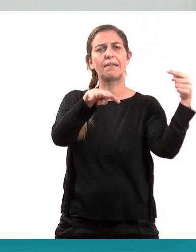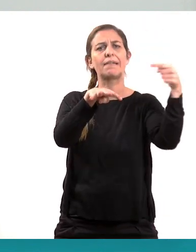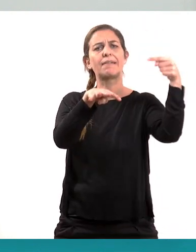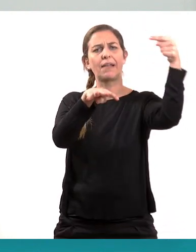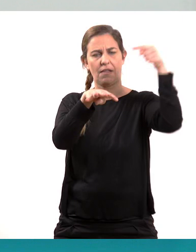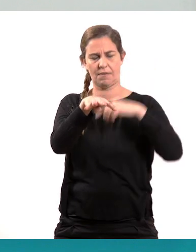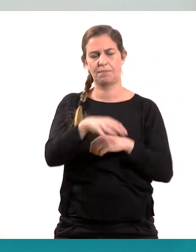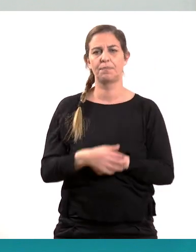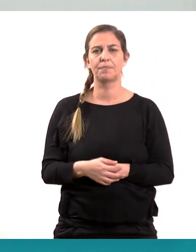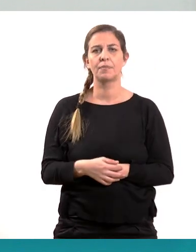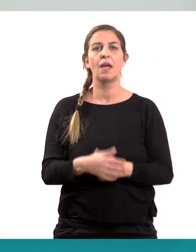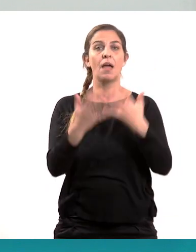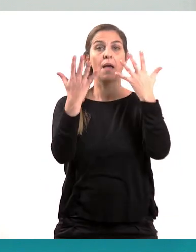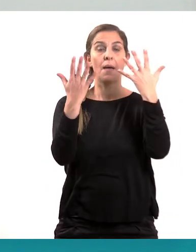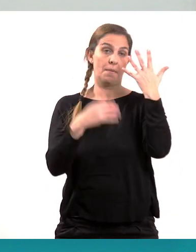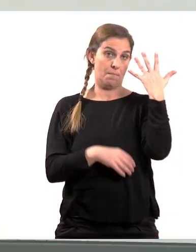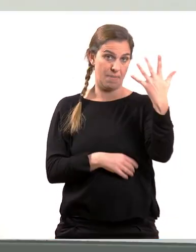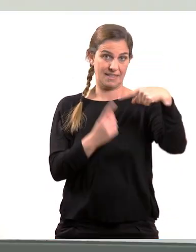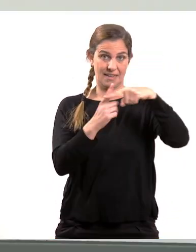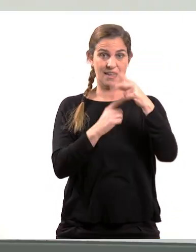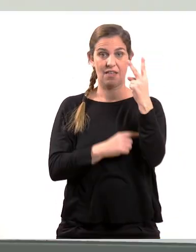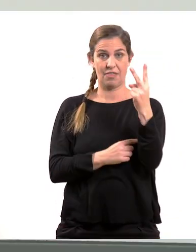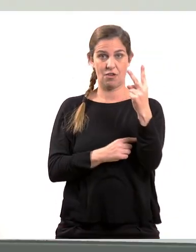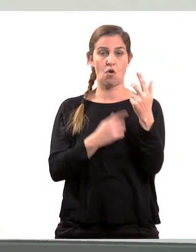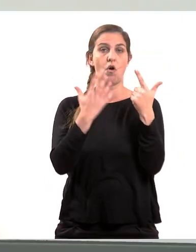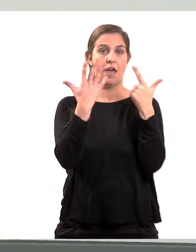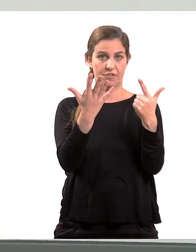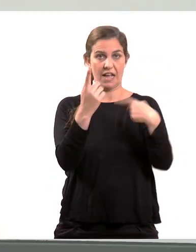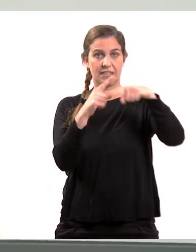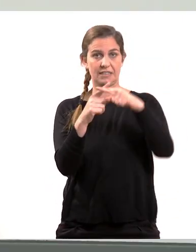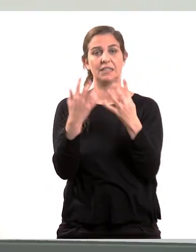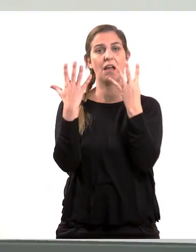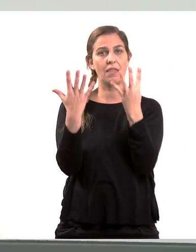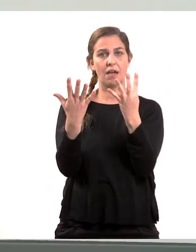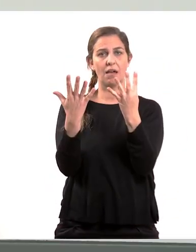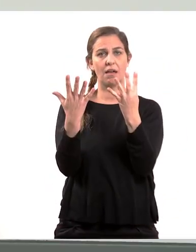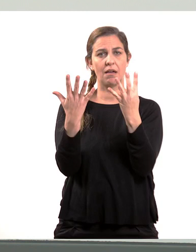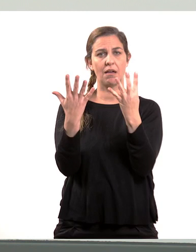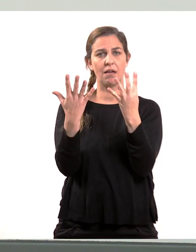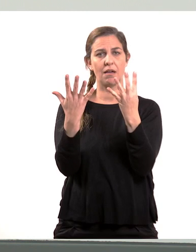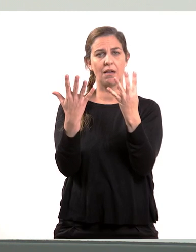Και ξεκινάμε. 5 και 2, 7. Και 9,